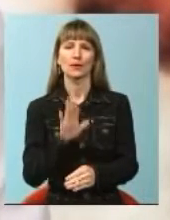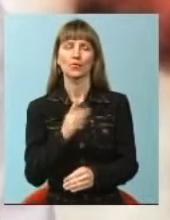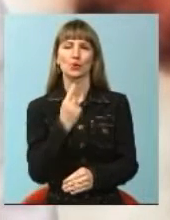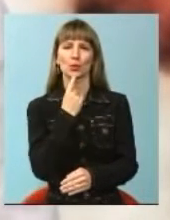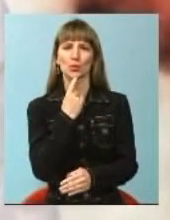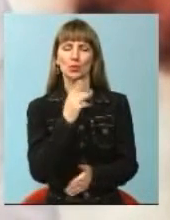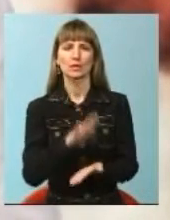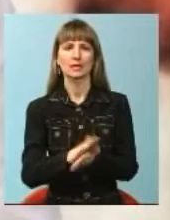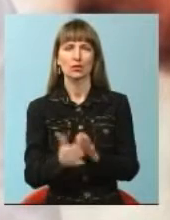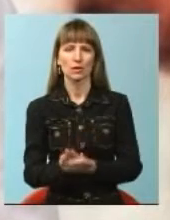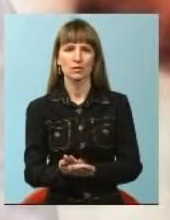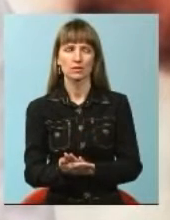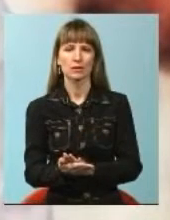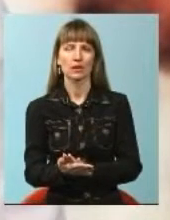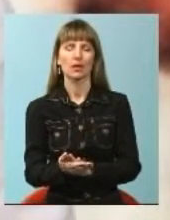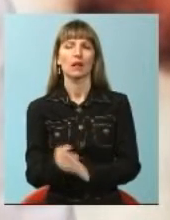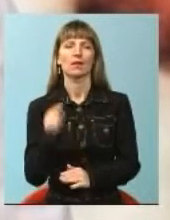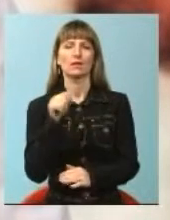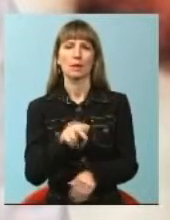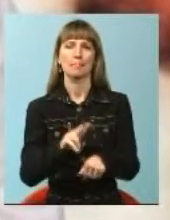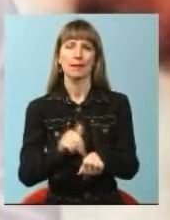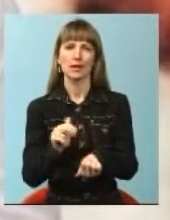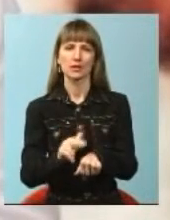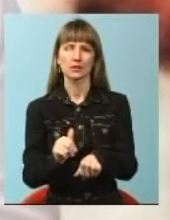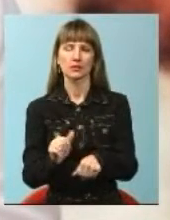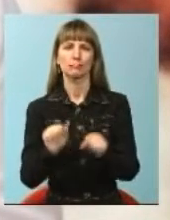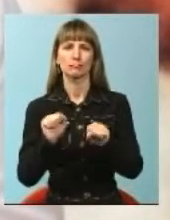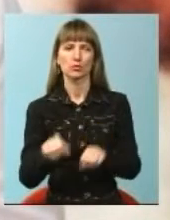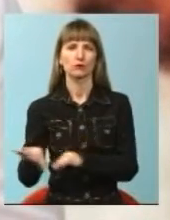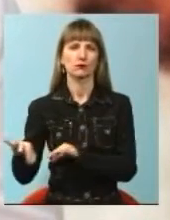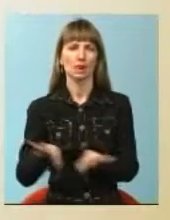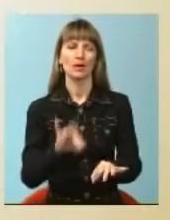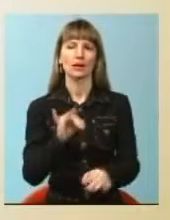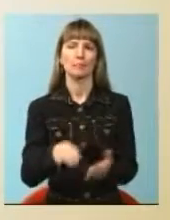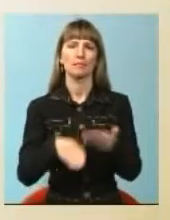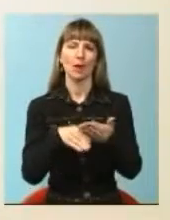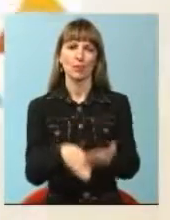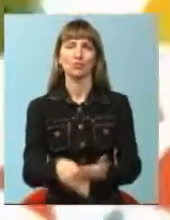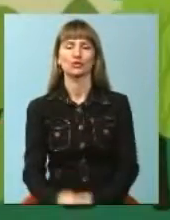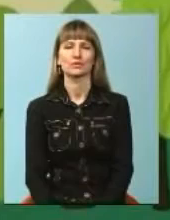нехорошую ситуацию, тогда полиция может приехать и помочь.